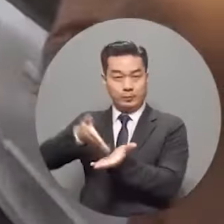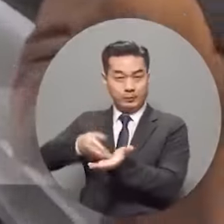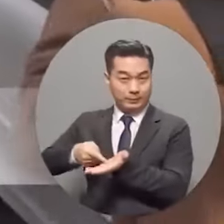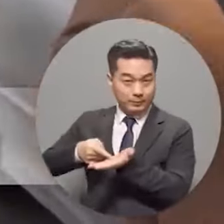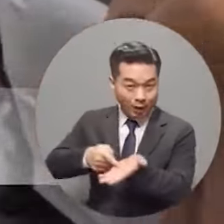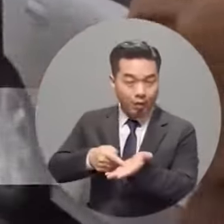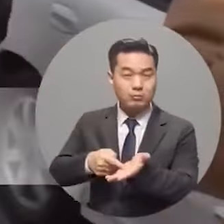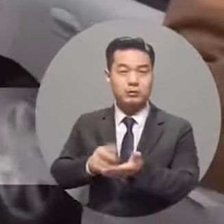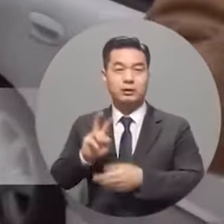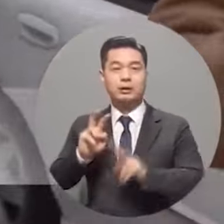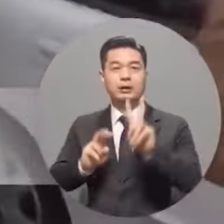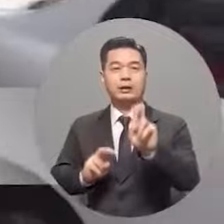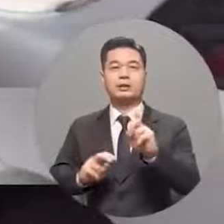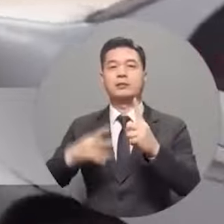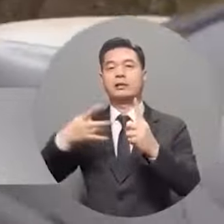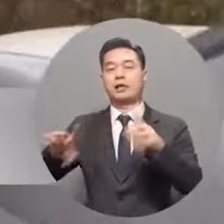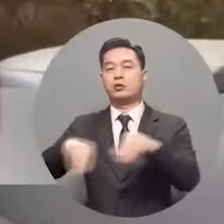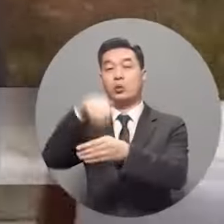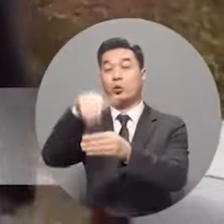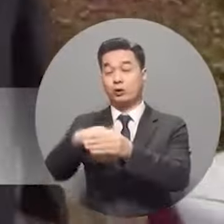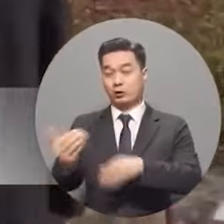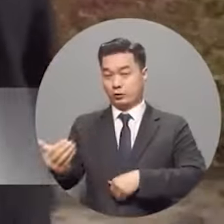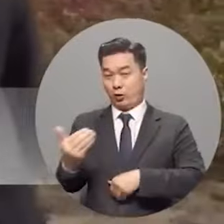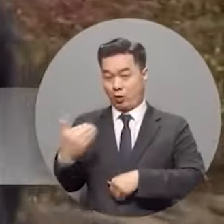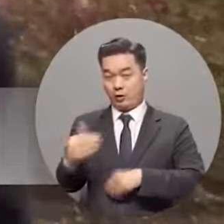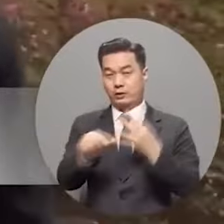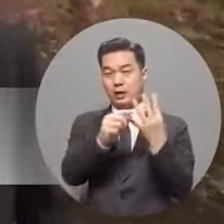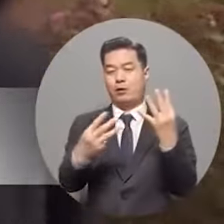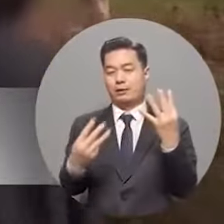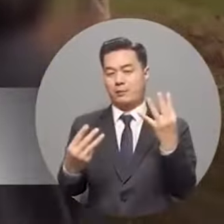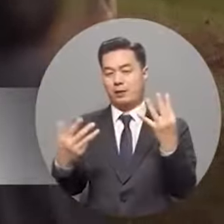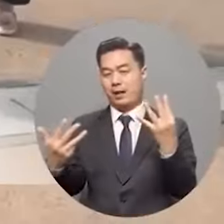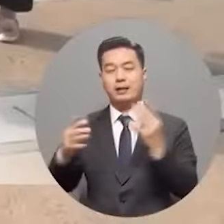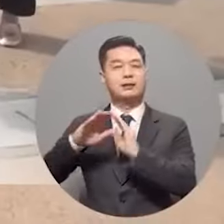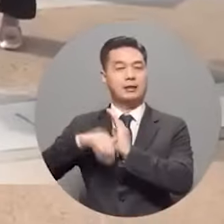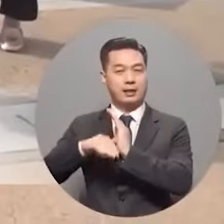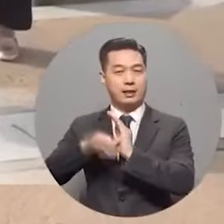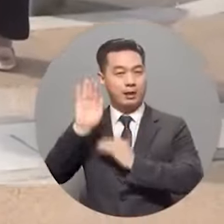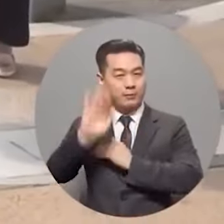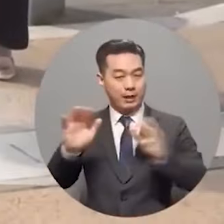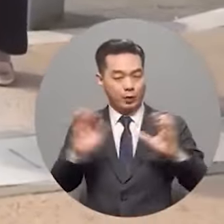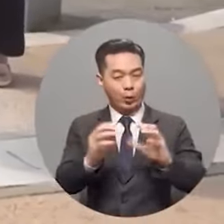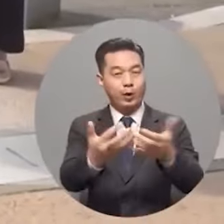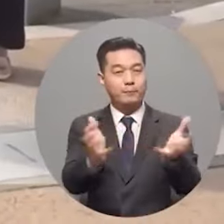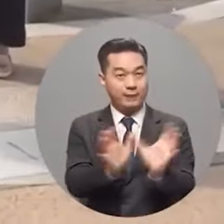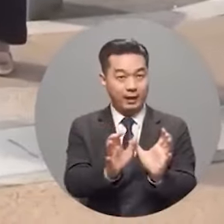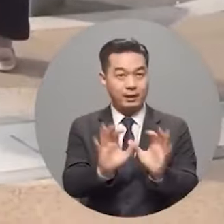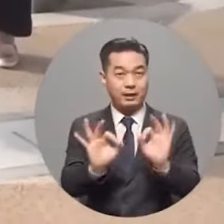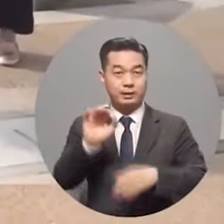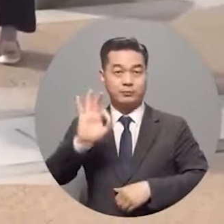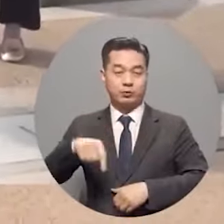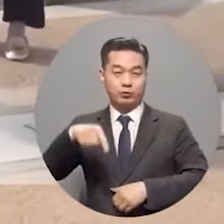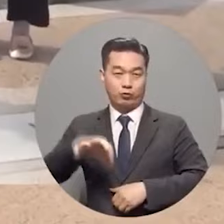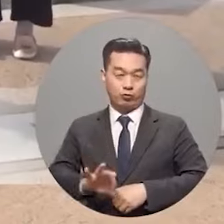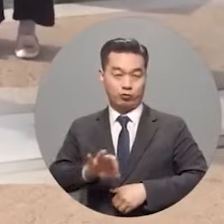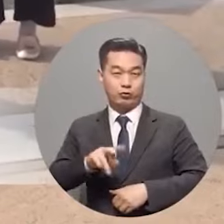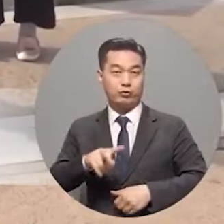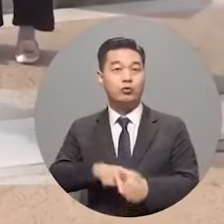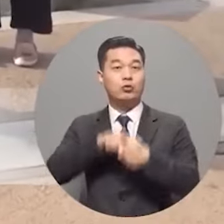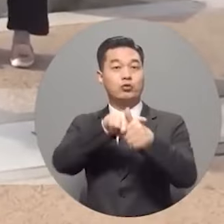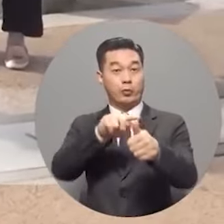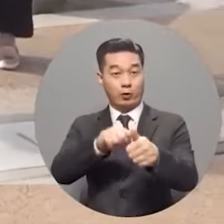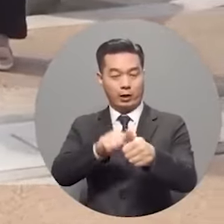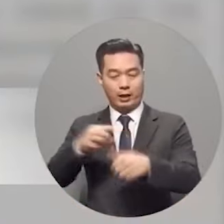총선 직전인 2020년 4월 3일과 8일 당시 미래통합당 김웅 후보가 캠프 관계자에게